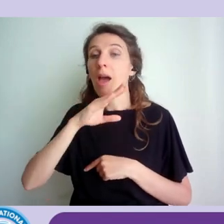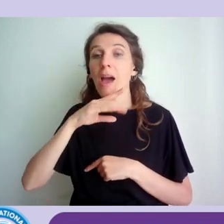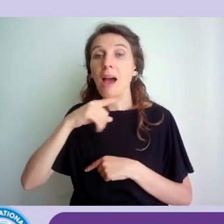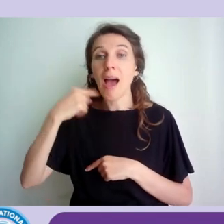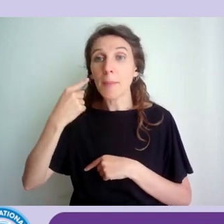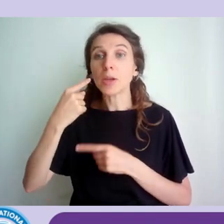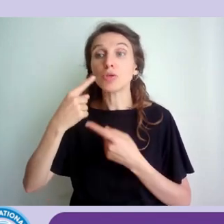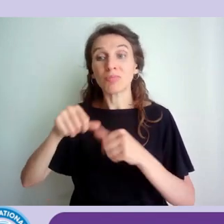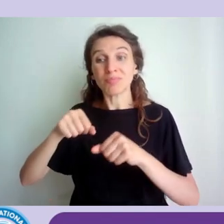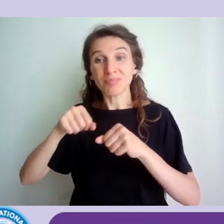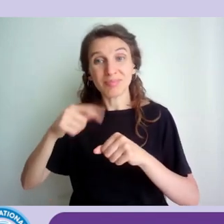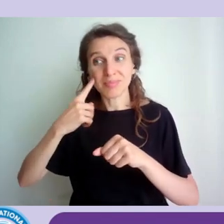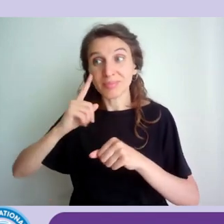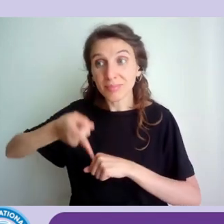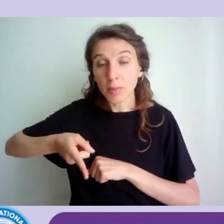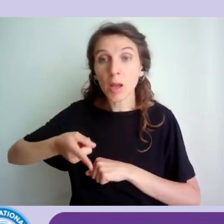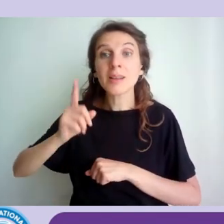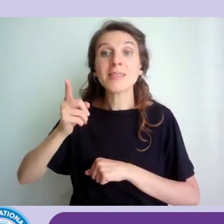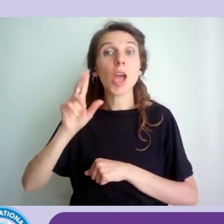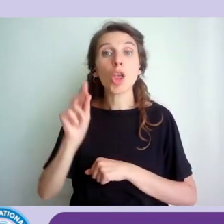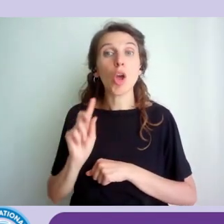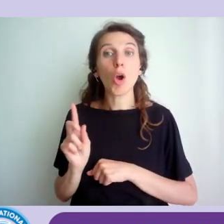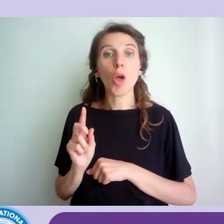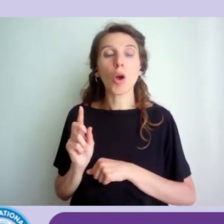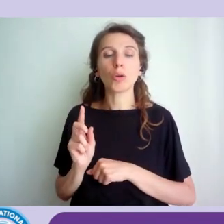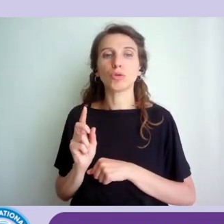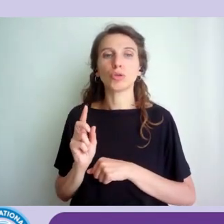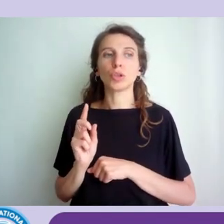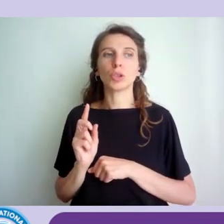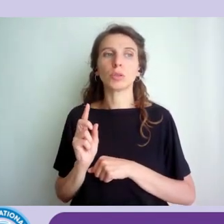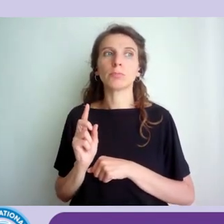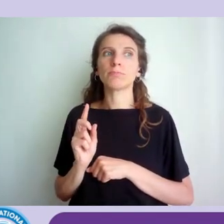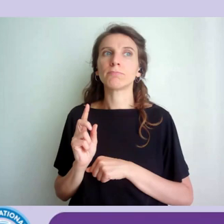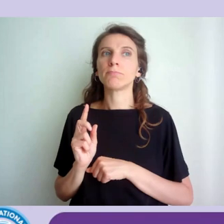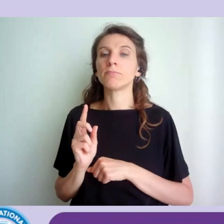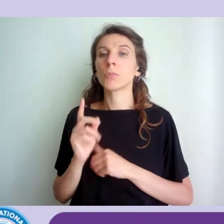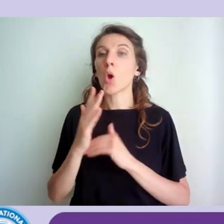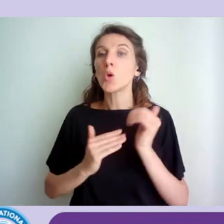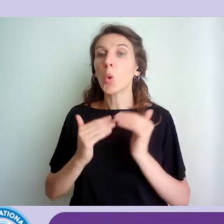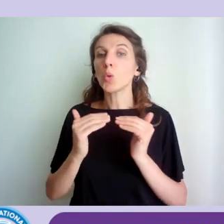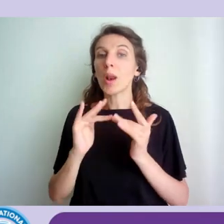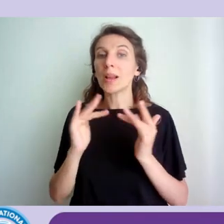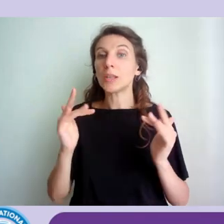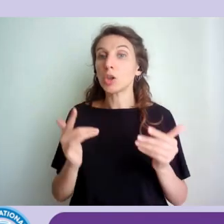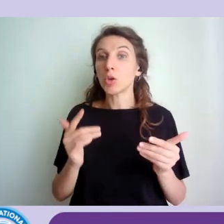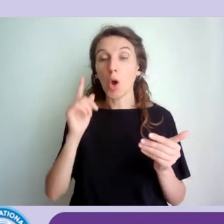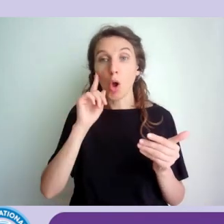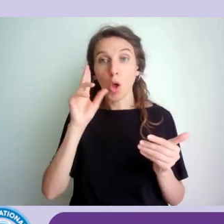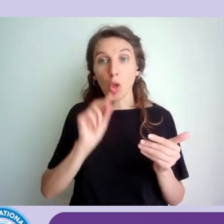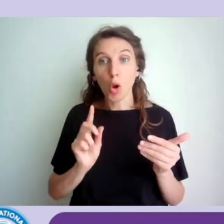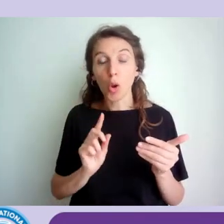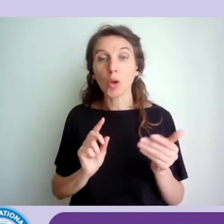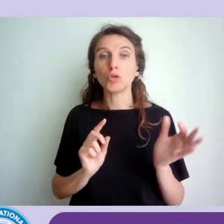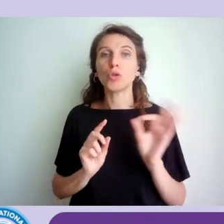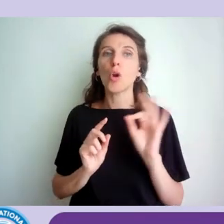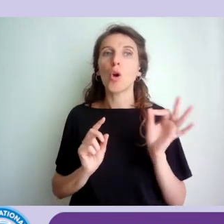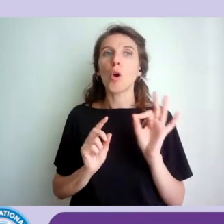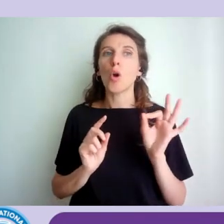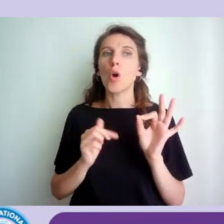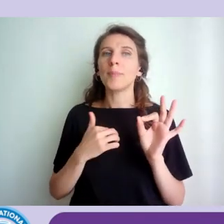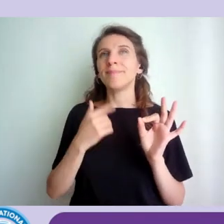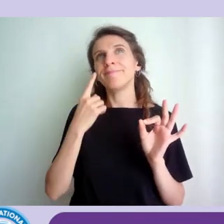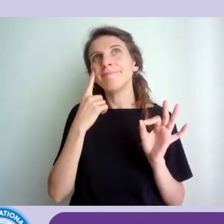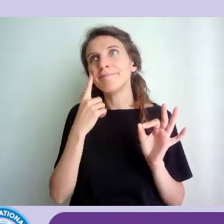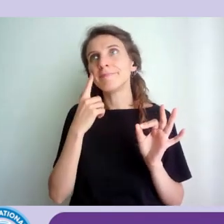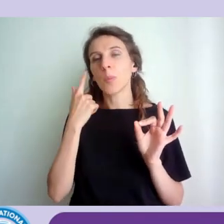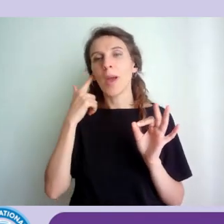Amazon se uno non conosce un po' come dire come è strutturato il sito e se uno non conosce un po' i trucchi del mestiere